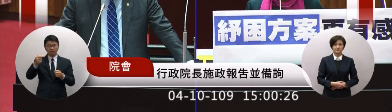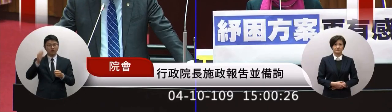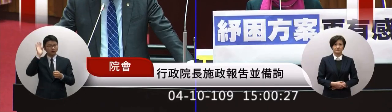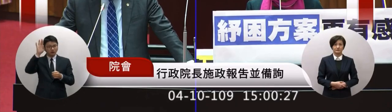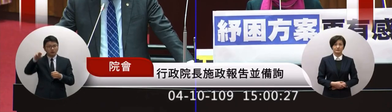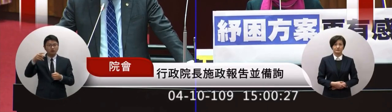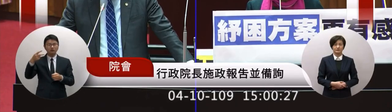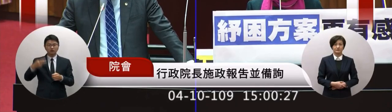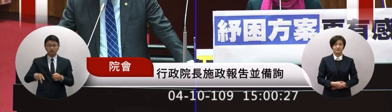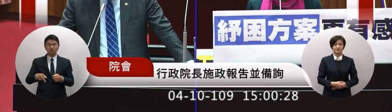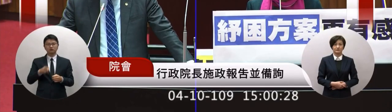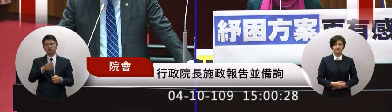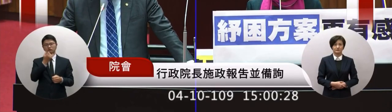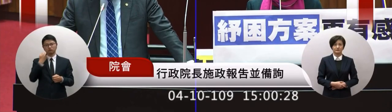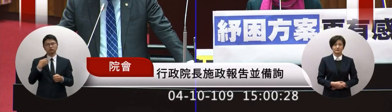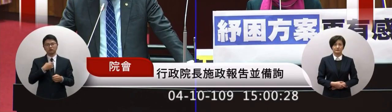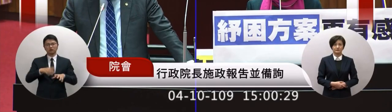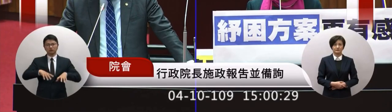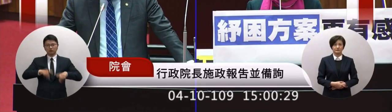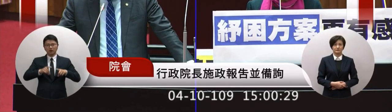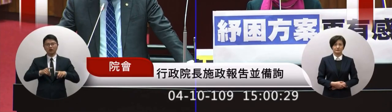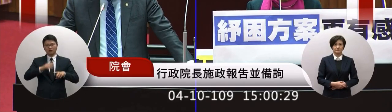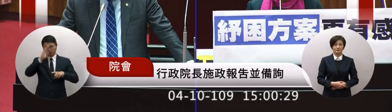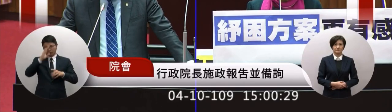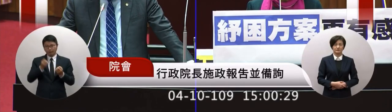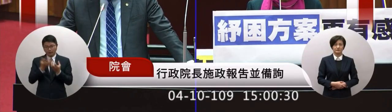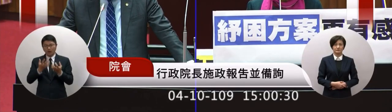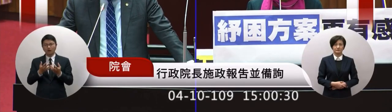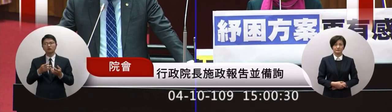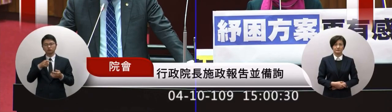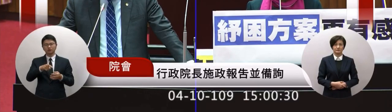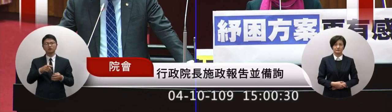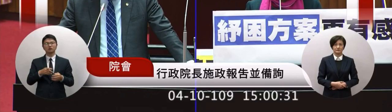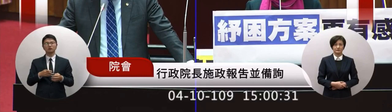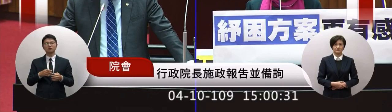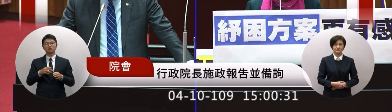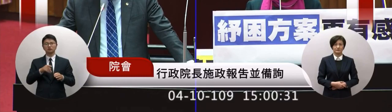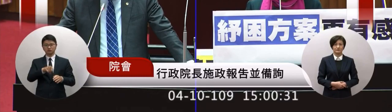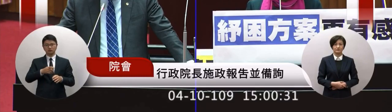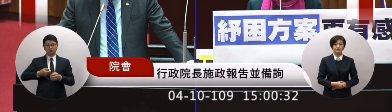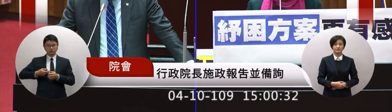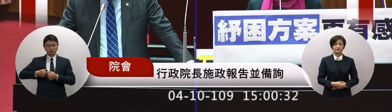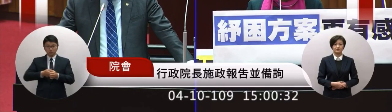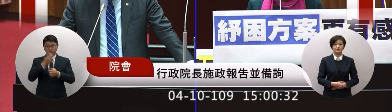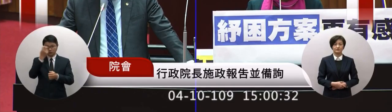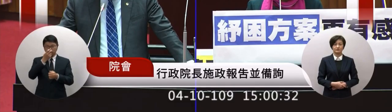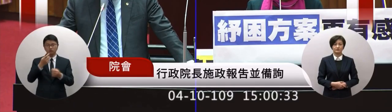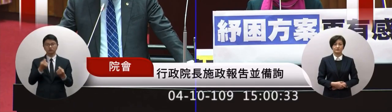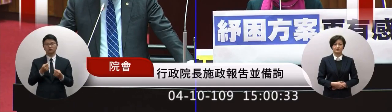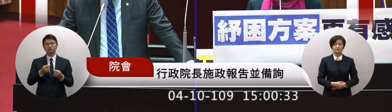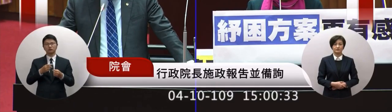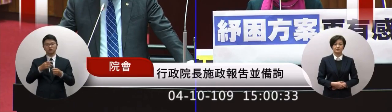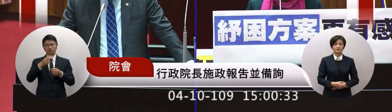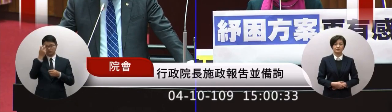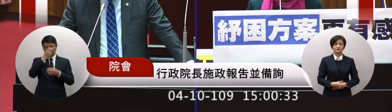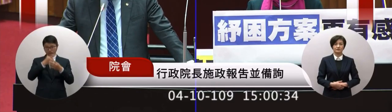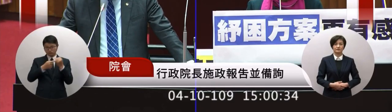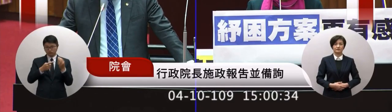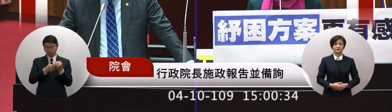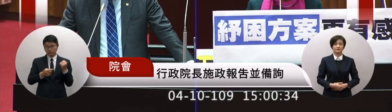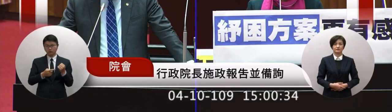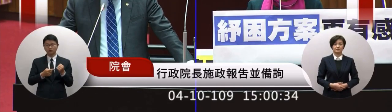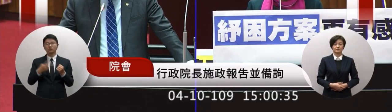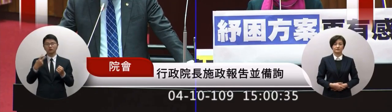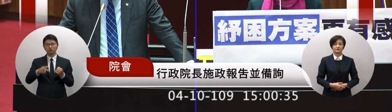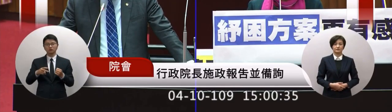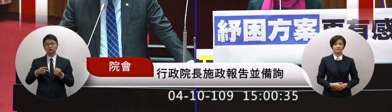可能刚感染或者症状还没出来，所以最后采检的方式是以我们目前不管是检验能量或者是集中检疫的